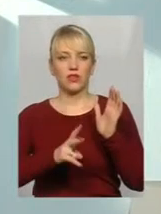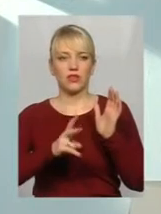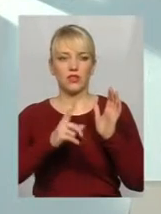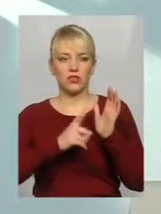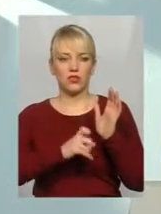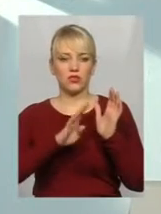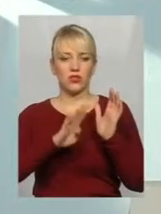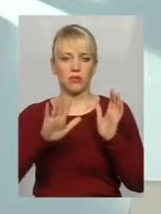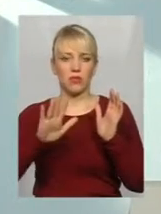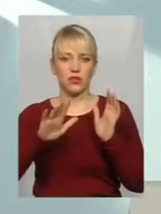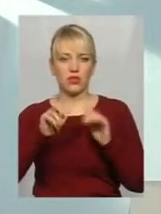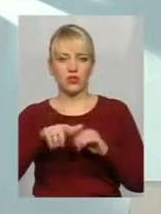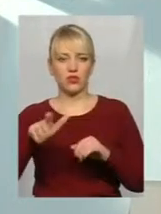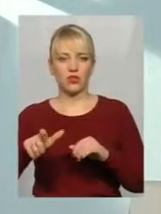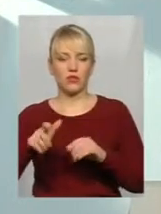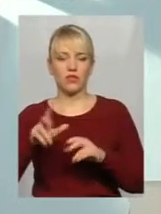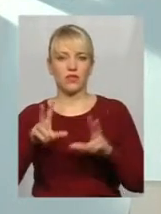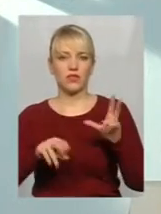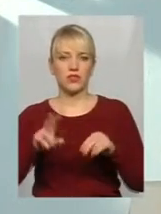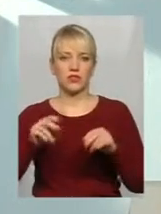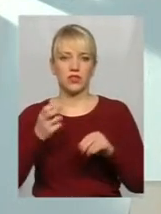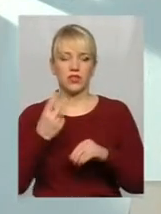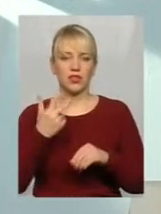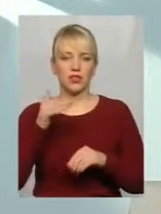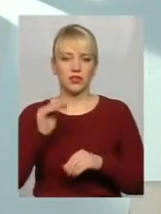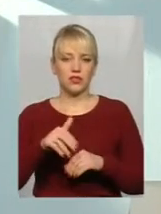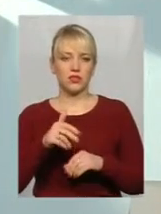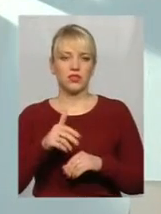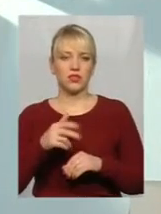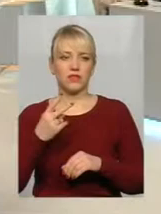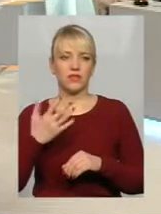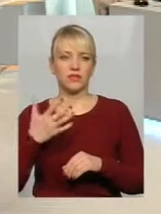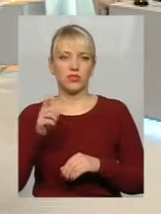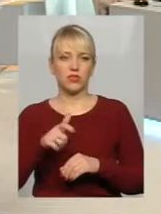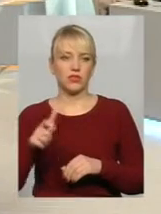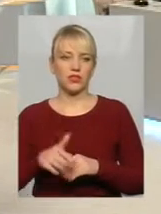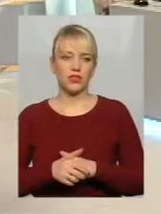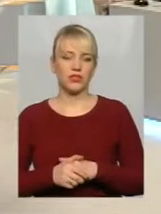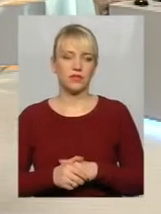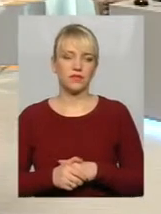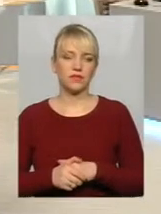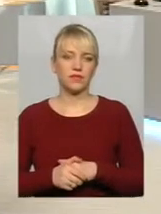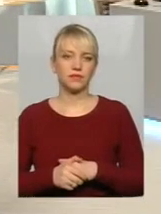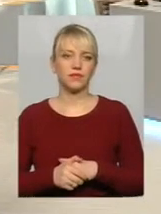645 чоловік. Ітого, виходить, 13025 чоловік. 1300.